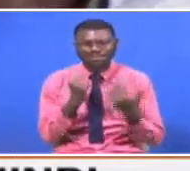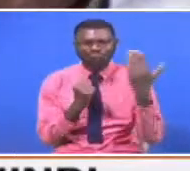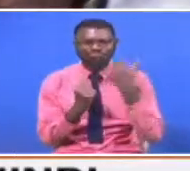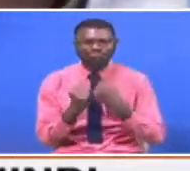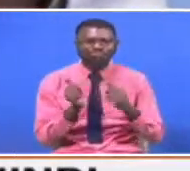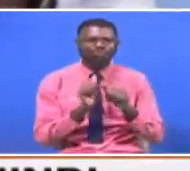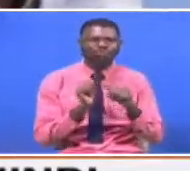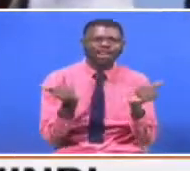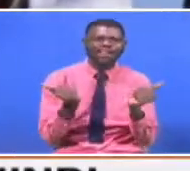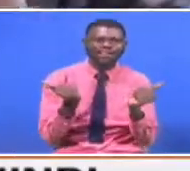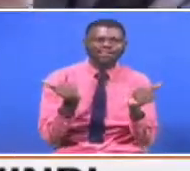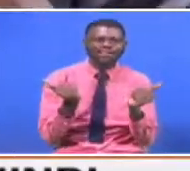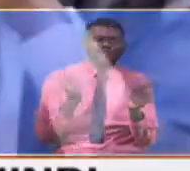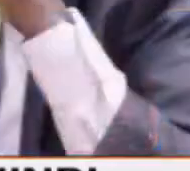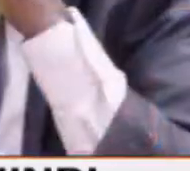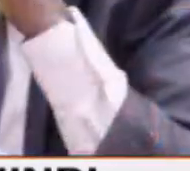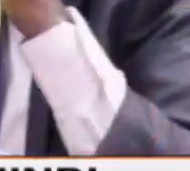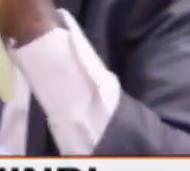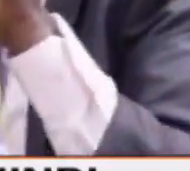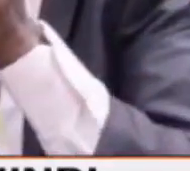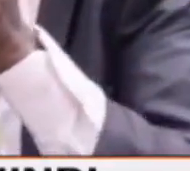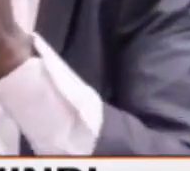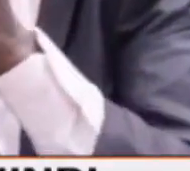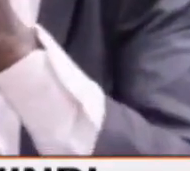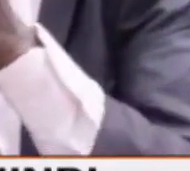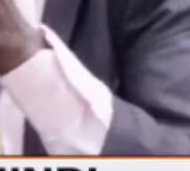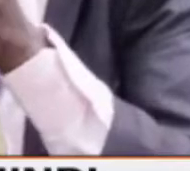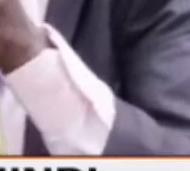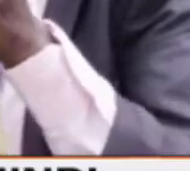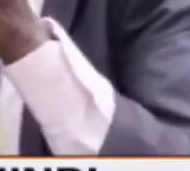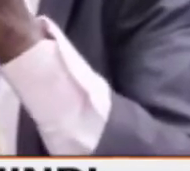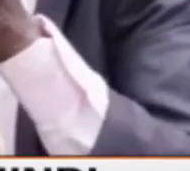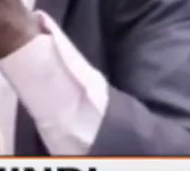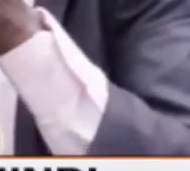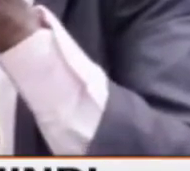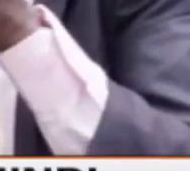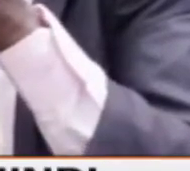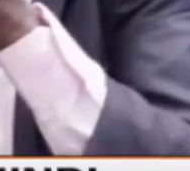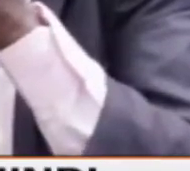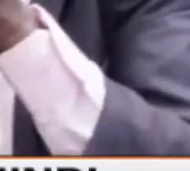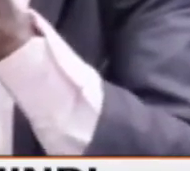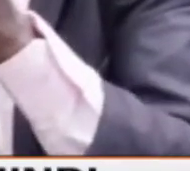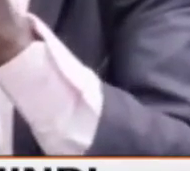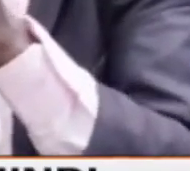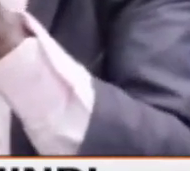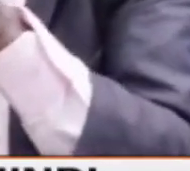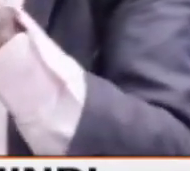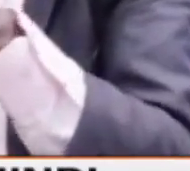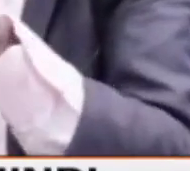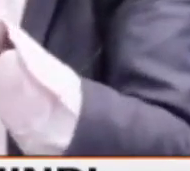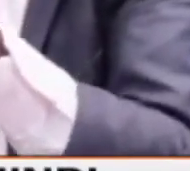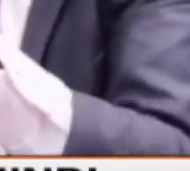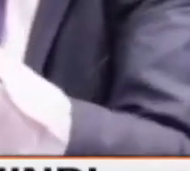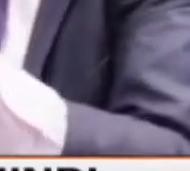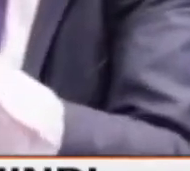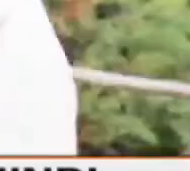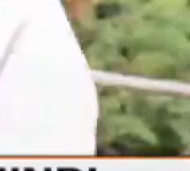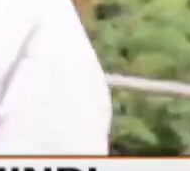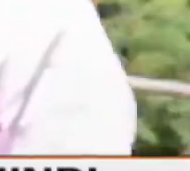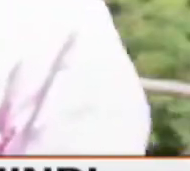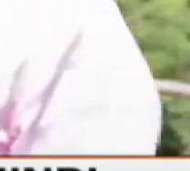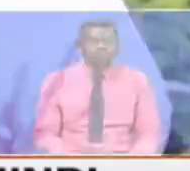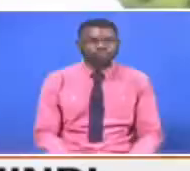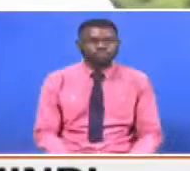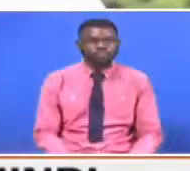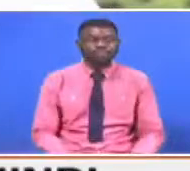huu. Wewe utakuta naye hapa milima ya Katani kwa jina la Yesu. Amen.